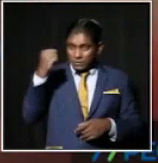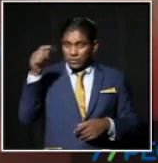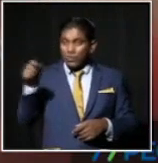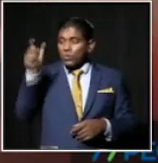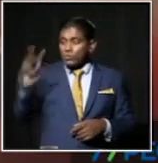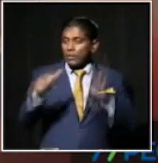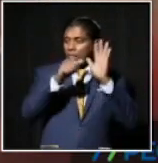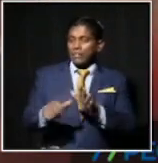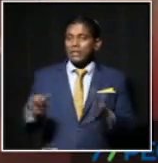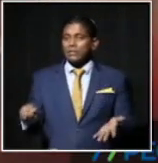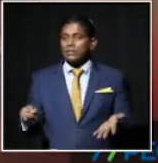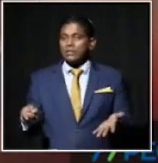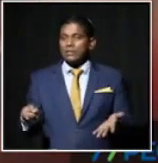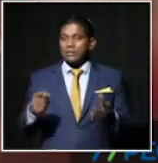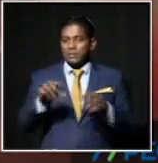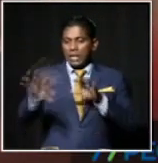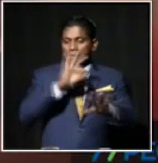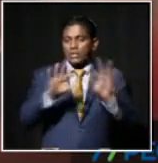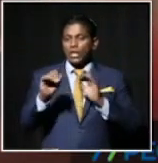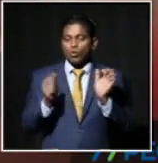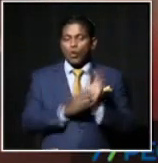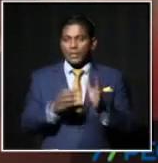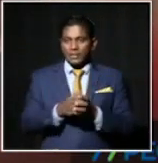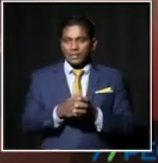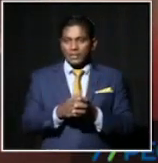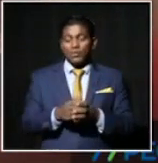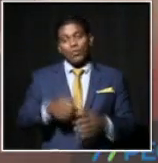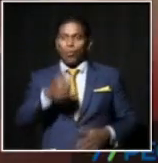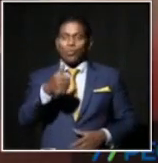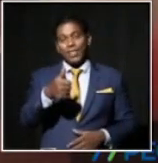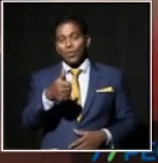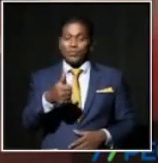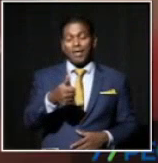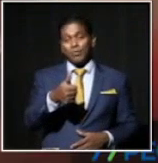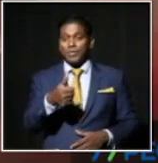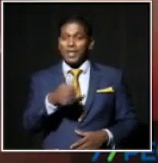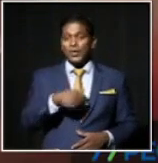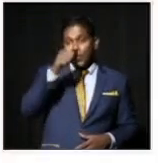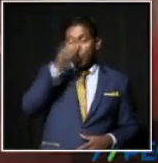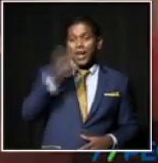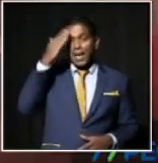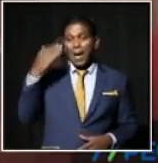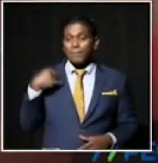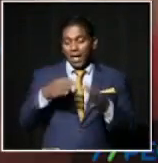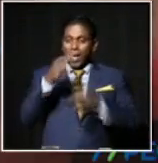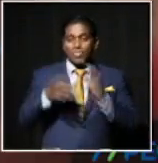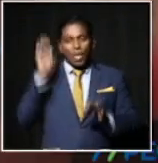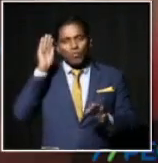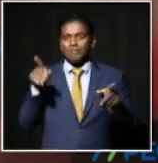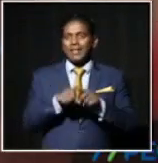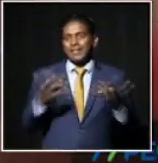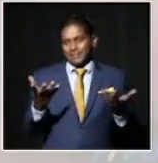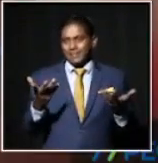දැන් මට ඇහුණා කියනවා සිලෙක් කොමිටියක් පත් කරනවා. හොඳට තියෙයි සිලෙක් කොමිටිය. හොරාගේ අම්මගෙන් පේන හන්ඩ සිලෙක් කොමිටියේ සභාපති